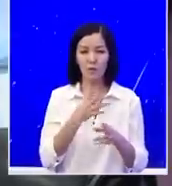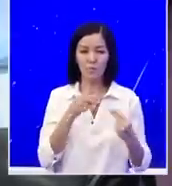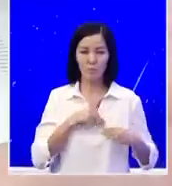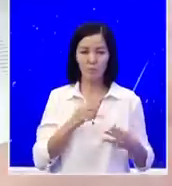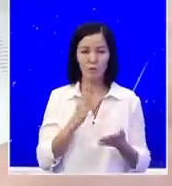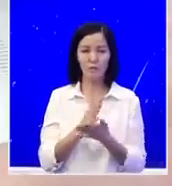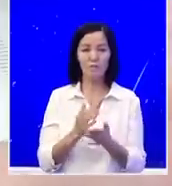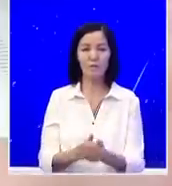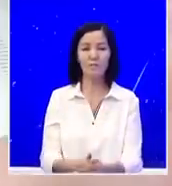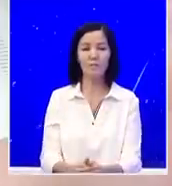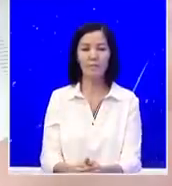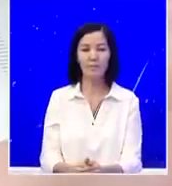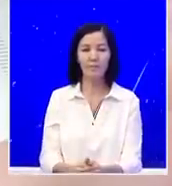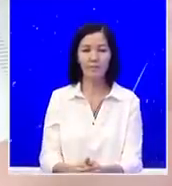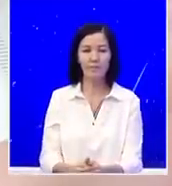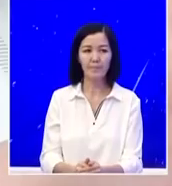жасап жатырмын.